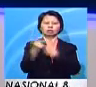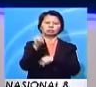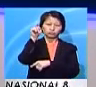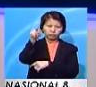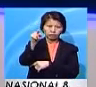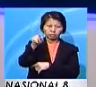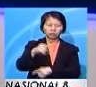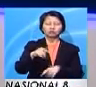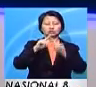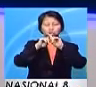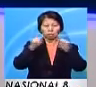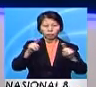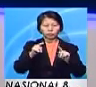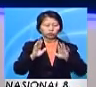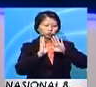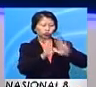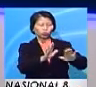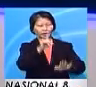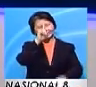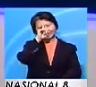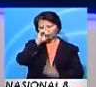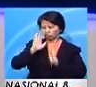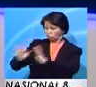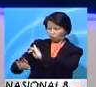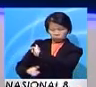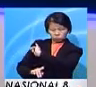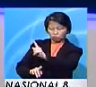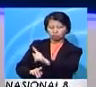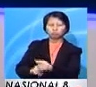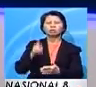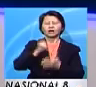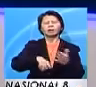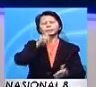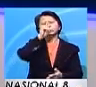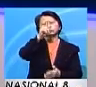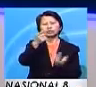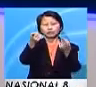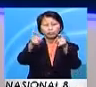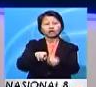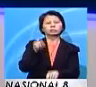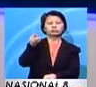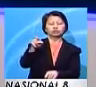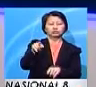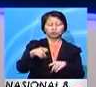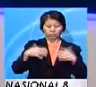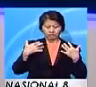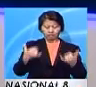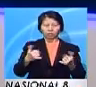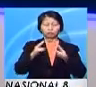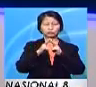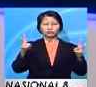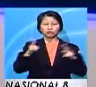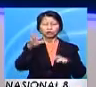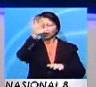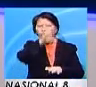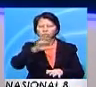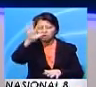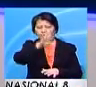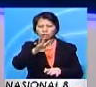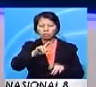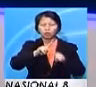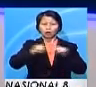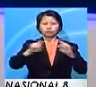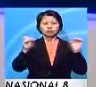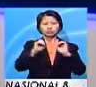sana. Ia bagaimanapun ditolak oleh India. Apakah sebenarnya yang berlaku di sana ketika ini amat samar? Malah